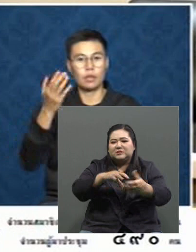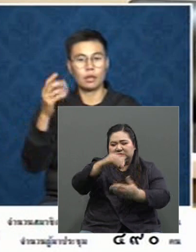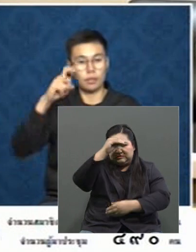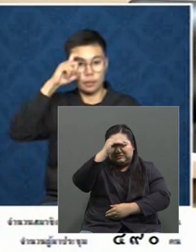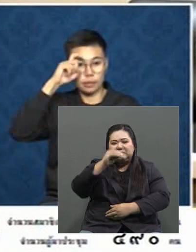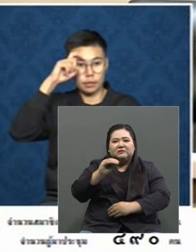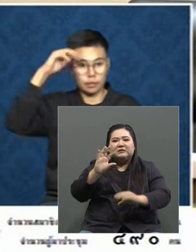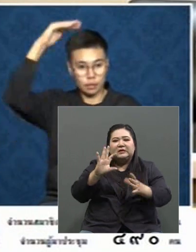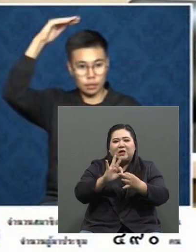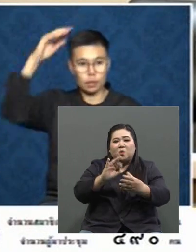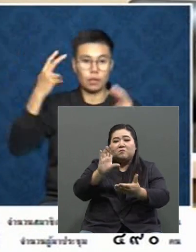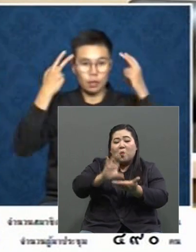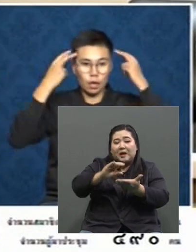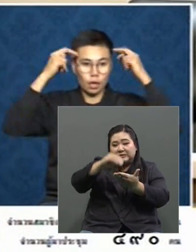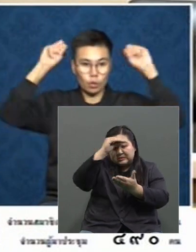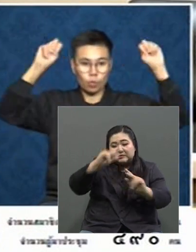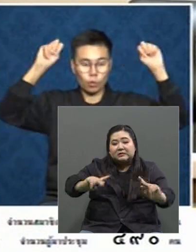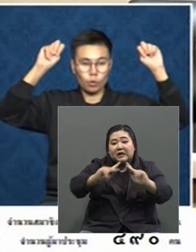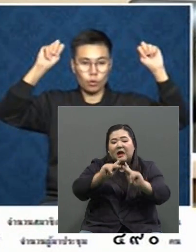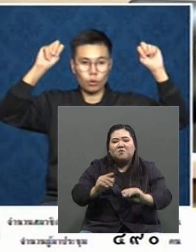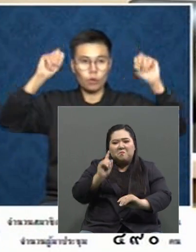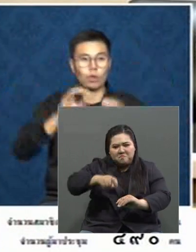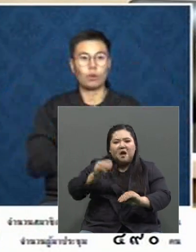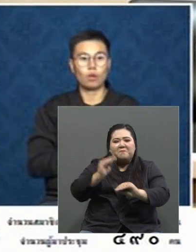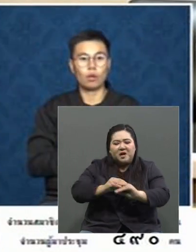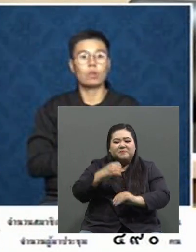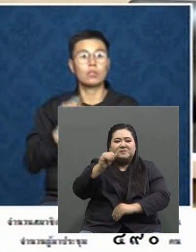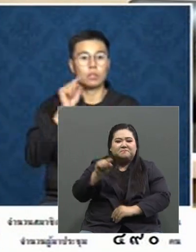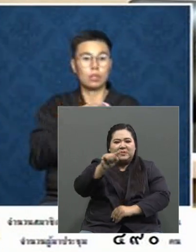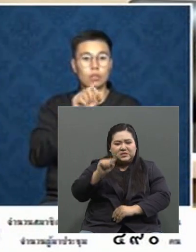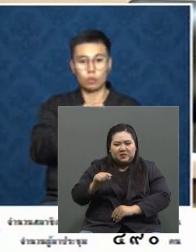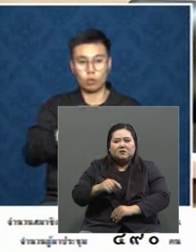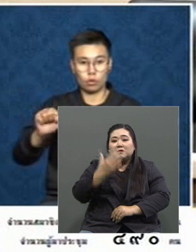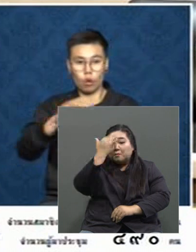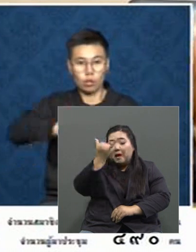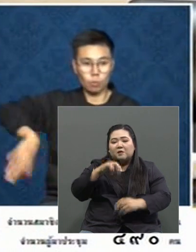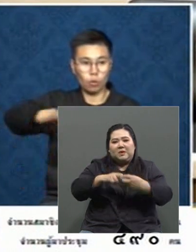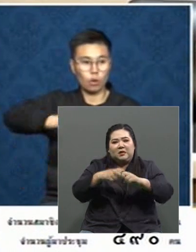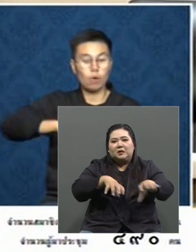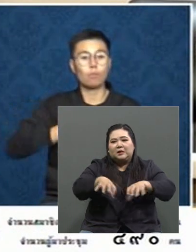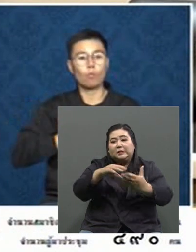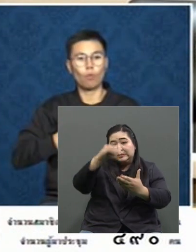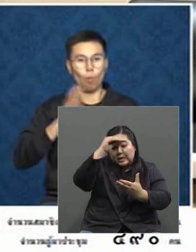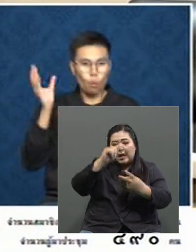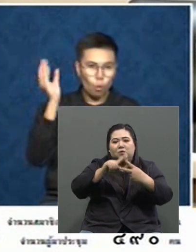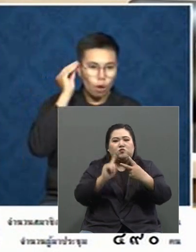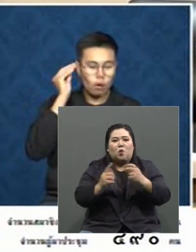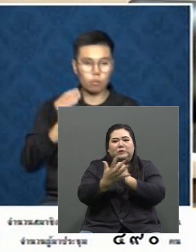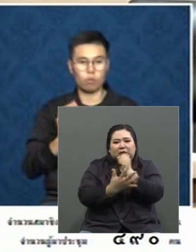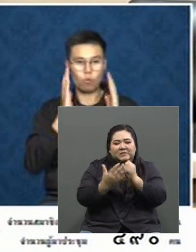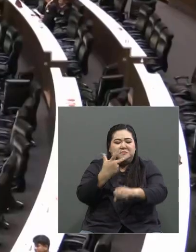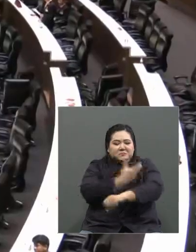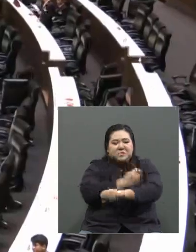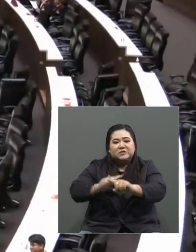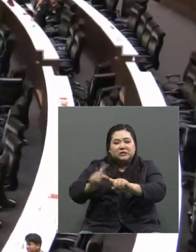ควรที่จะเพิ่มนะครับเพิ่มขึ้นอีกร้อยละ 10เพื่อแก้ไขปัญหาด้านการจัดการศึกษาและป้องกันปัญหายาเสพยาเสพติดใน